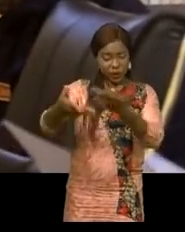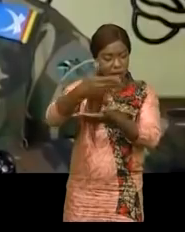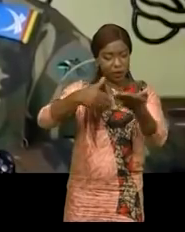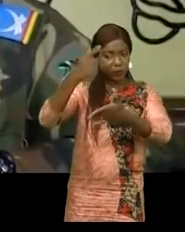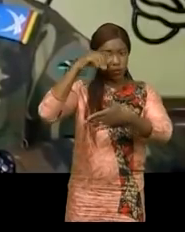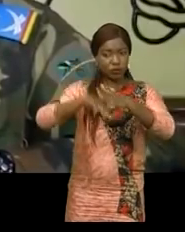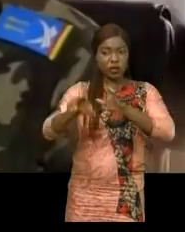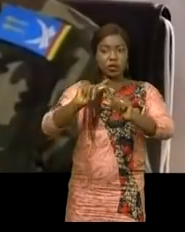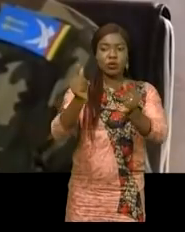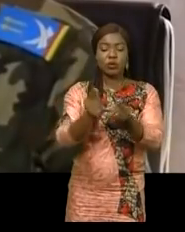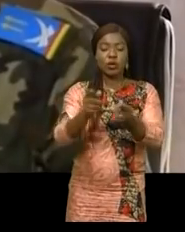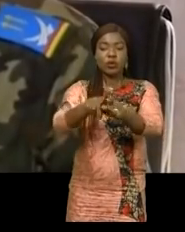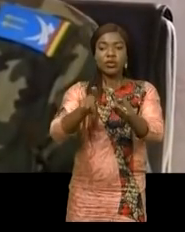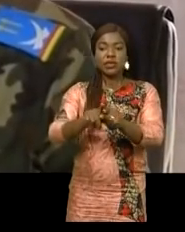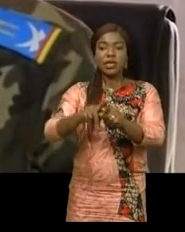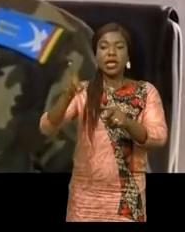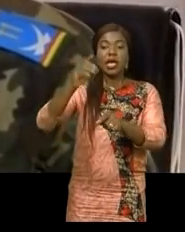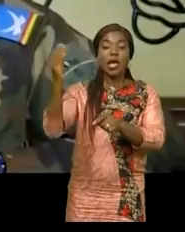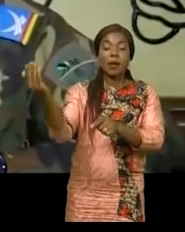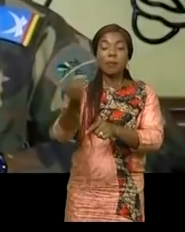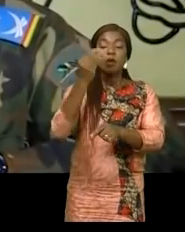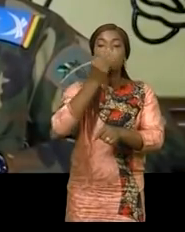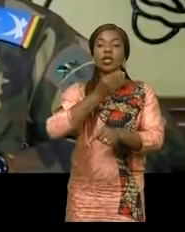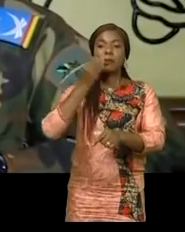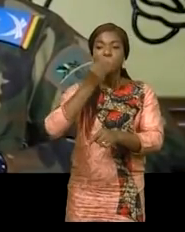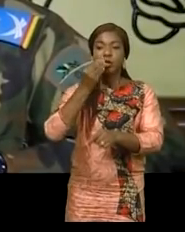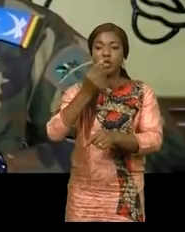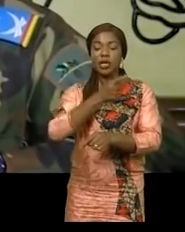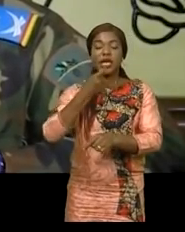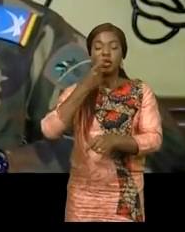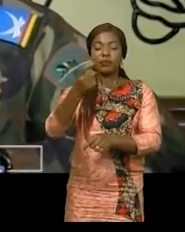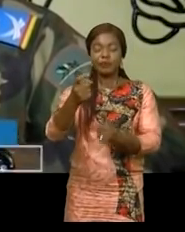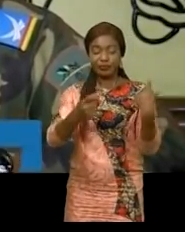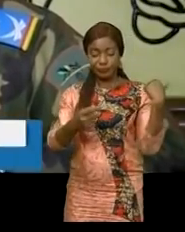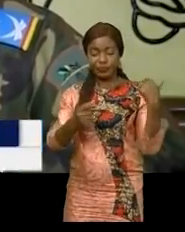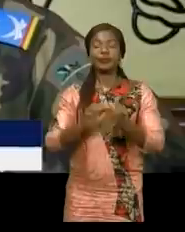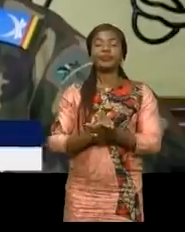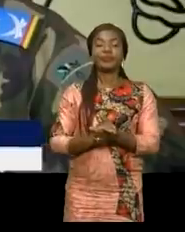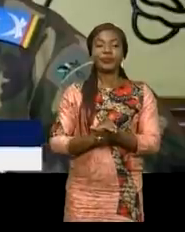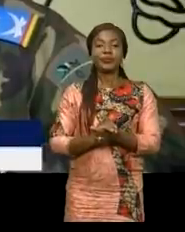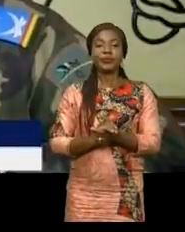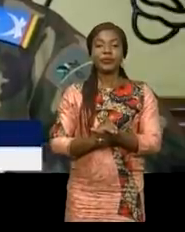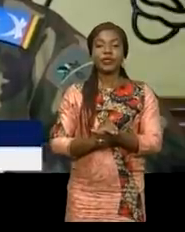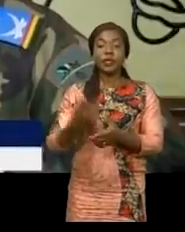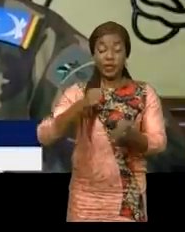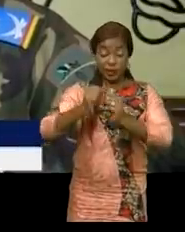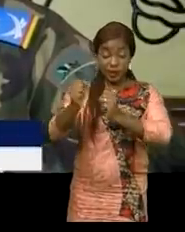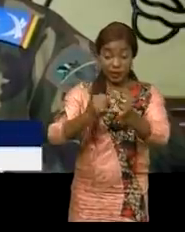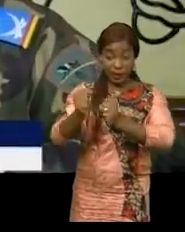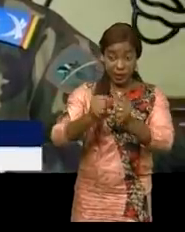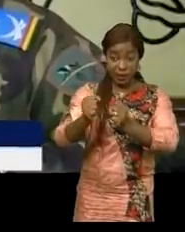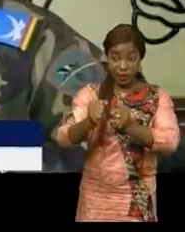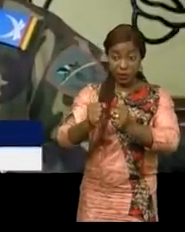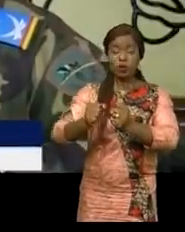imagineront roux porte-parole des phares derrière les tories de manière particulière une lutte acharnée c'est